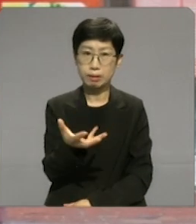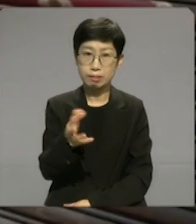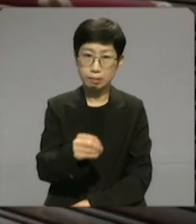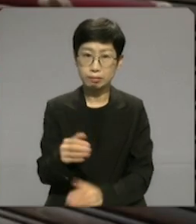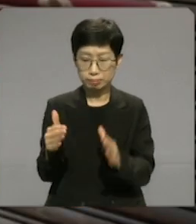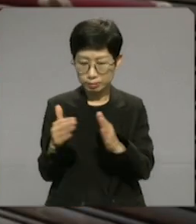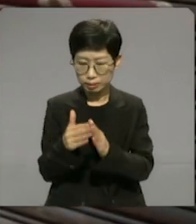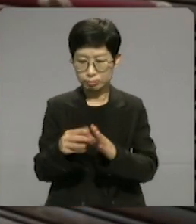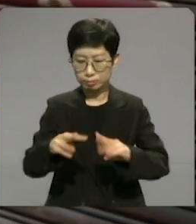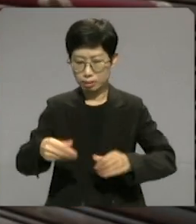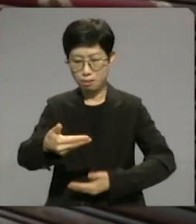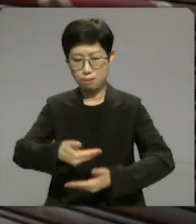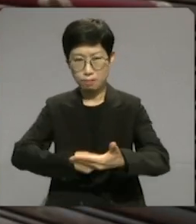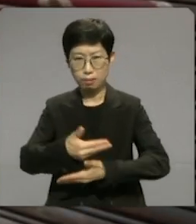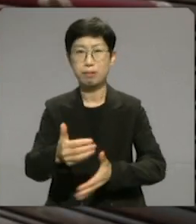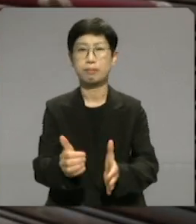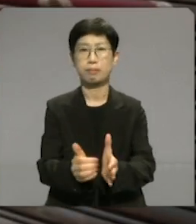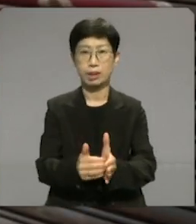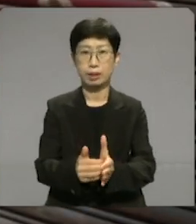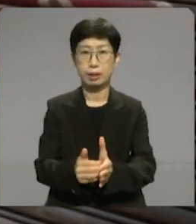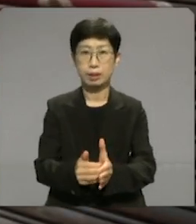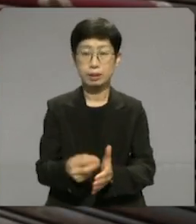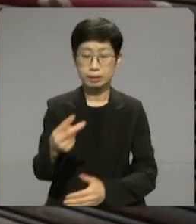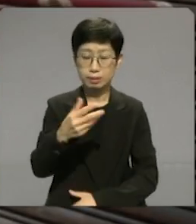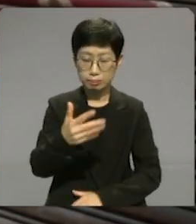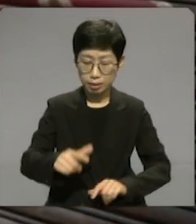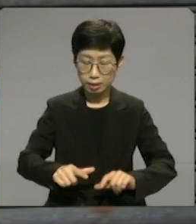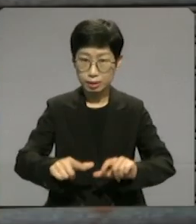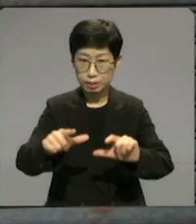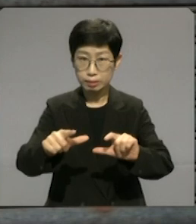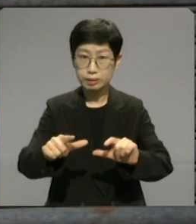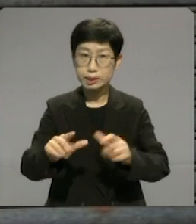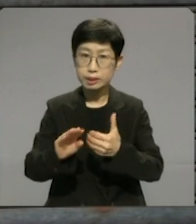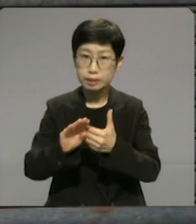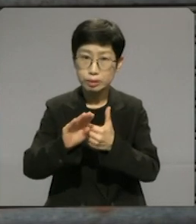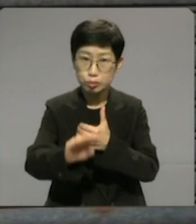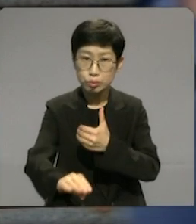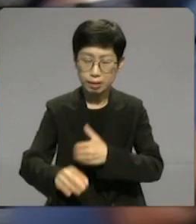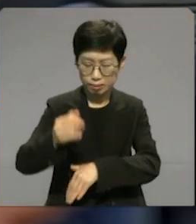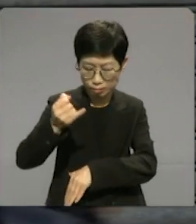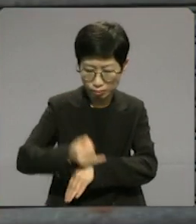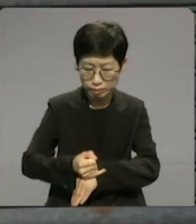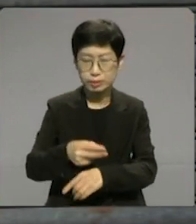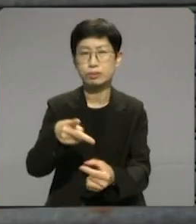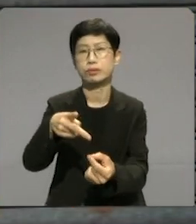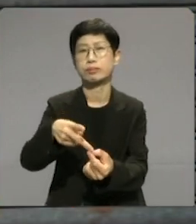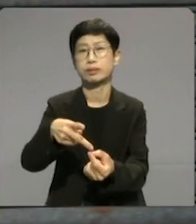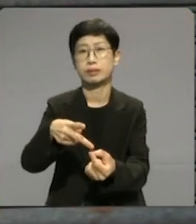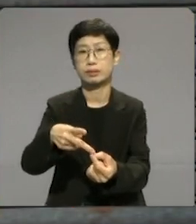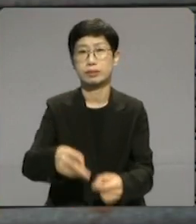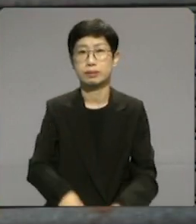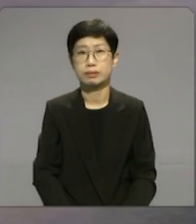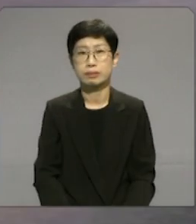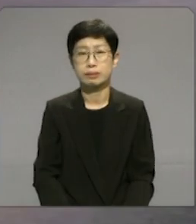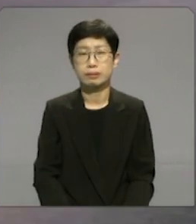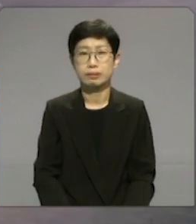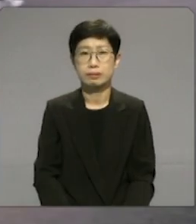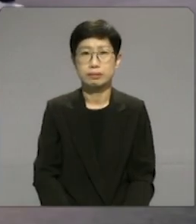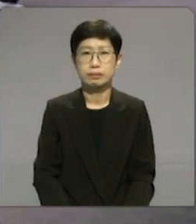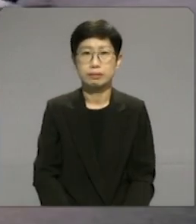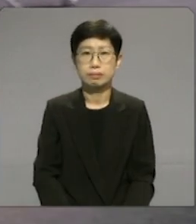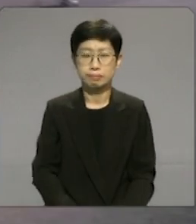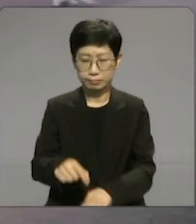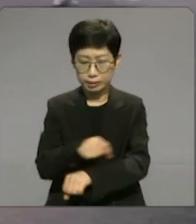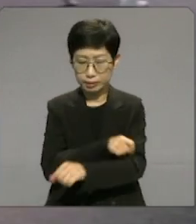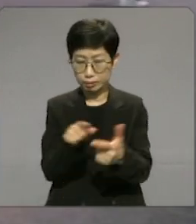부동산 거래가 이뤄졌으며 이는 2008년 상반기 이래 역대 두 번째로 적은 규모라고 전했습니다.